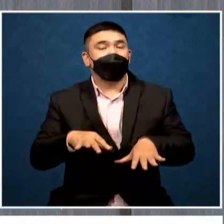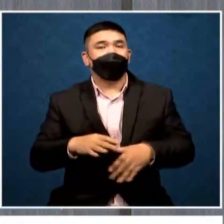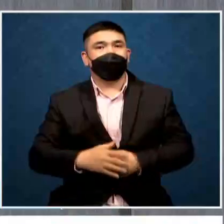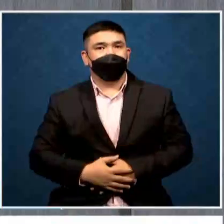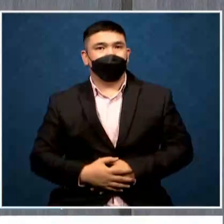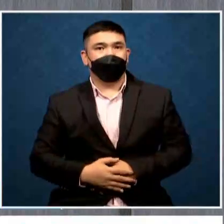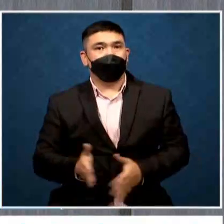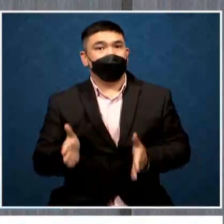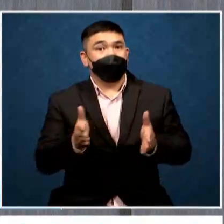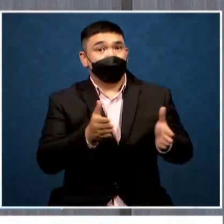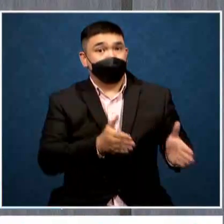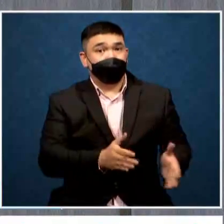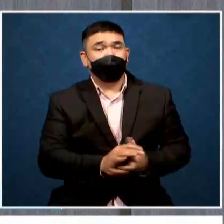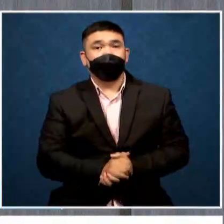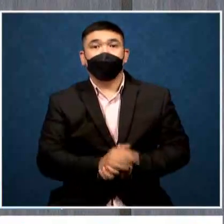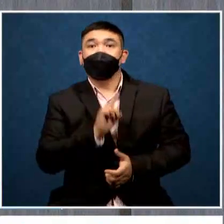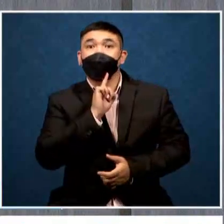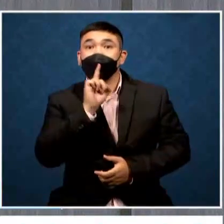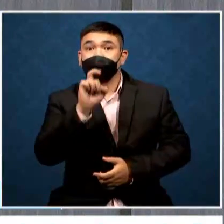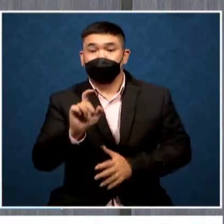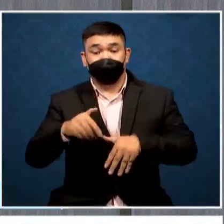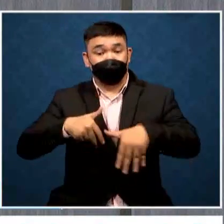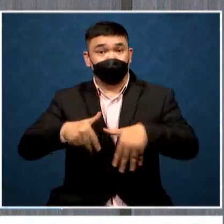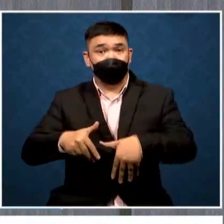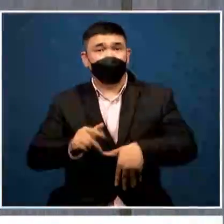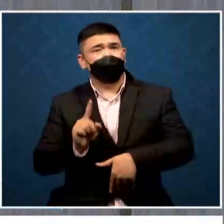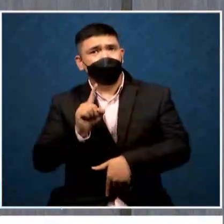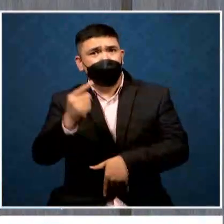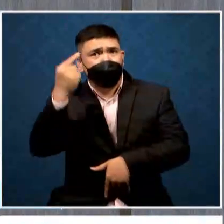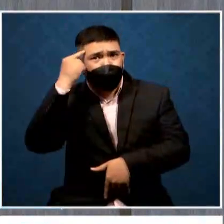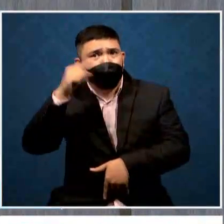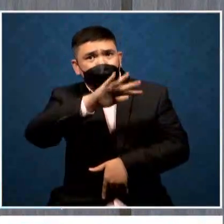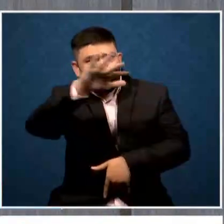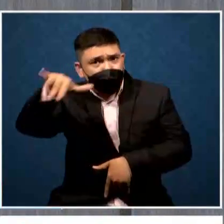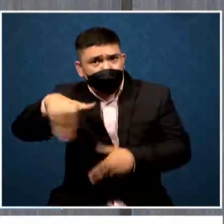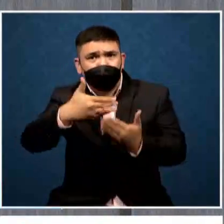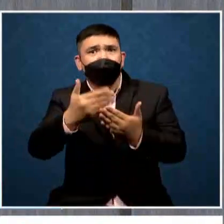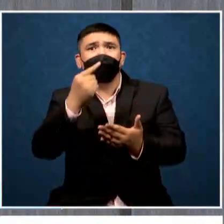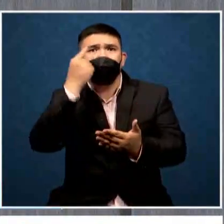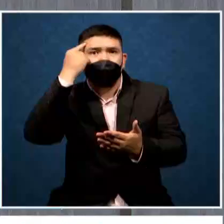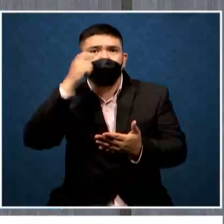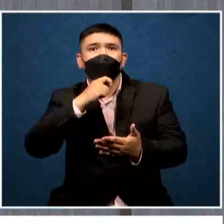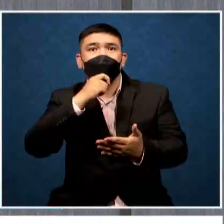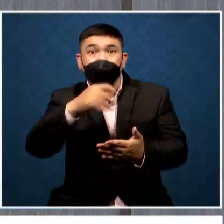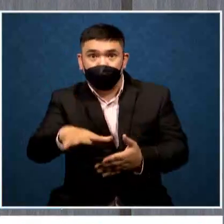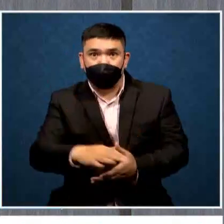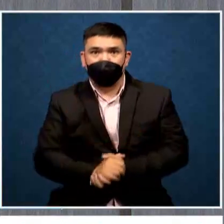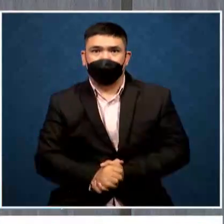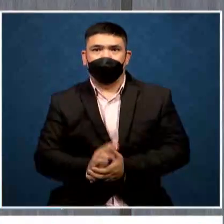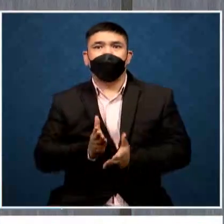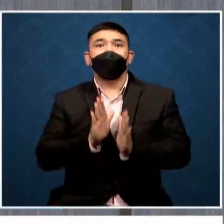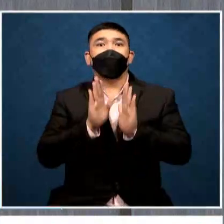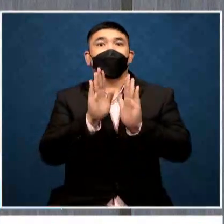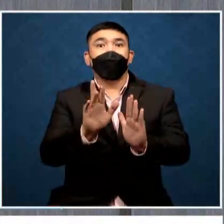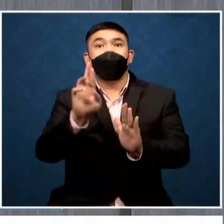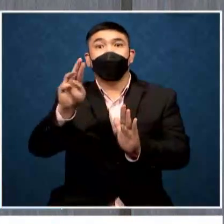ประเด็นต่อมาสิ่งที่ประชาชนนั้นรู้กันมาโดยตลอดครับท่านประธานผ่านไปยังรัฐมนตรีว่าการ